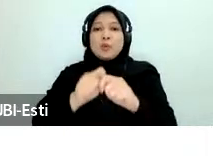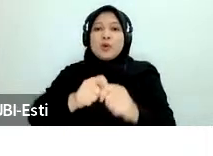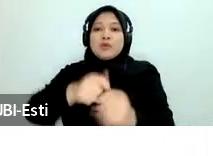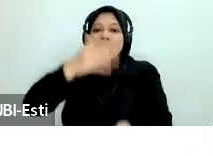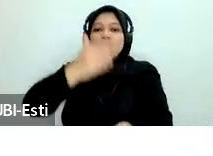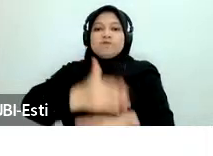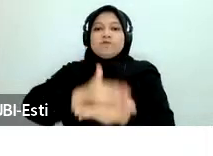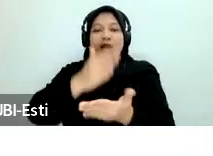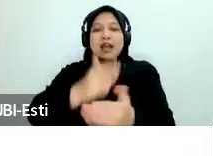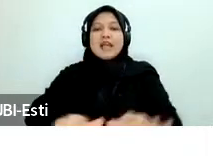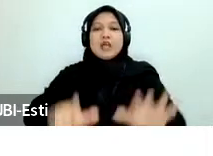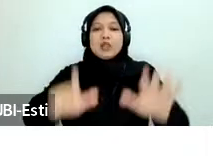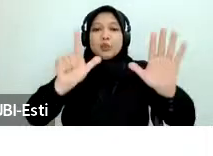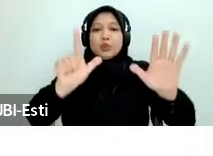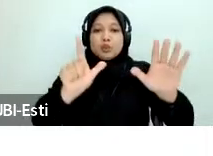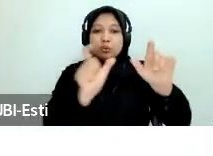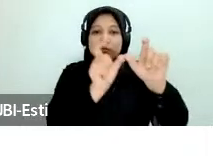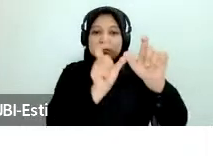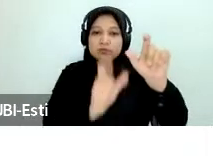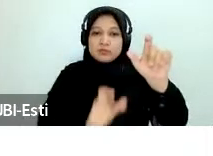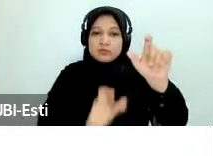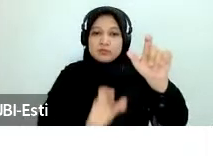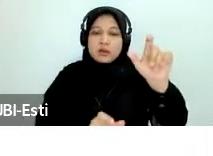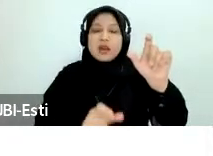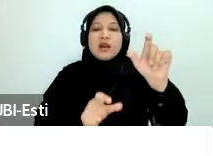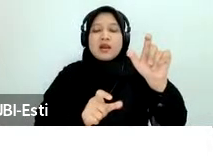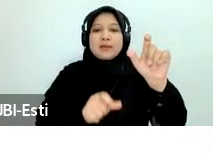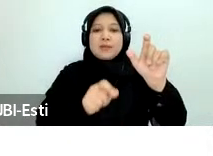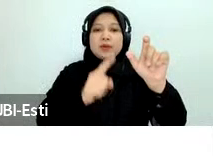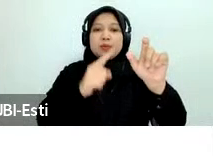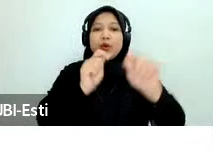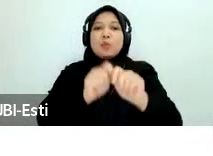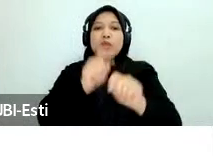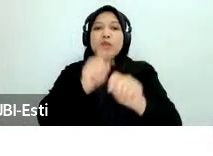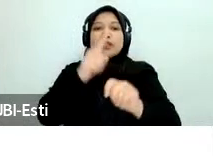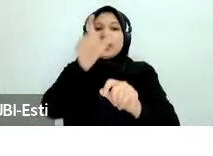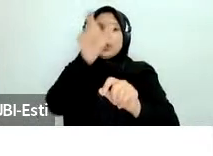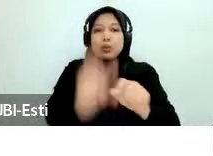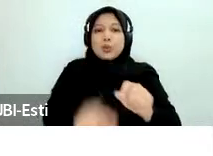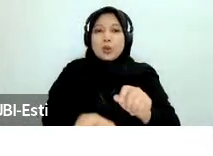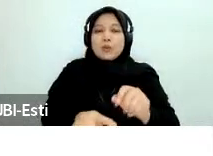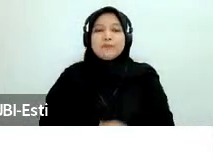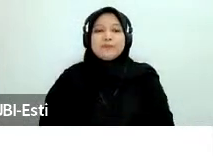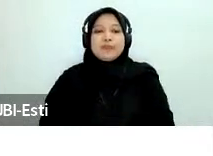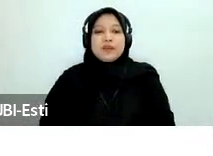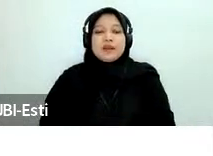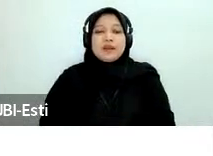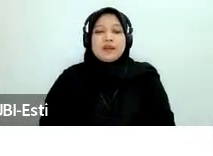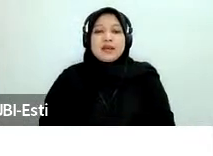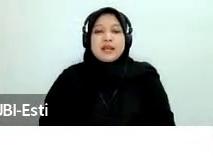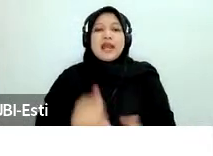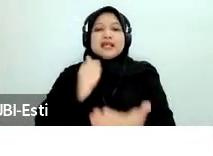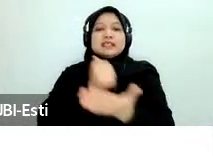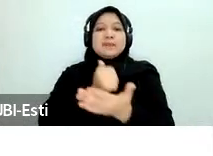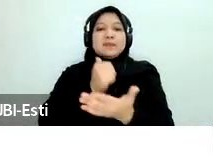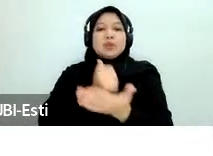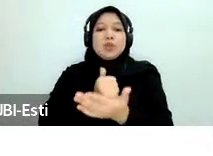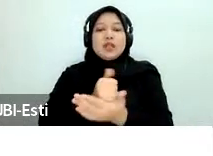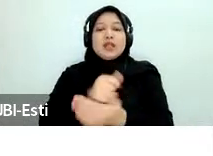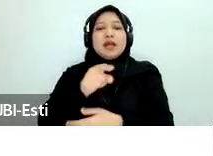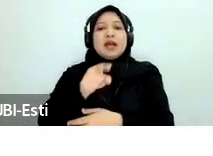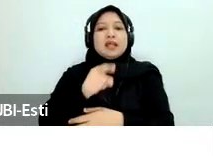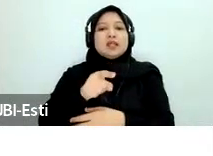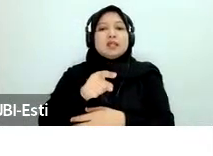di essay berikutnya sebetulnya Happy atau syiar kebencian ini berasal usul dari kovenan hak sipil dan